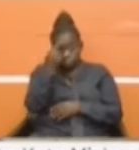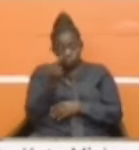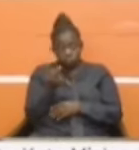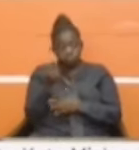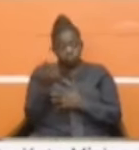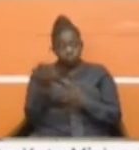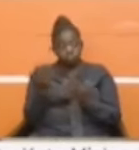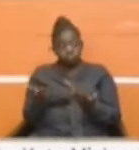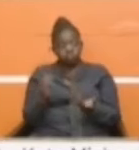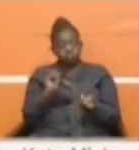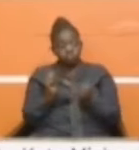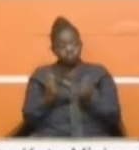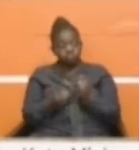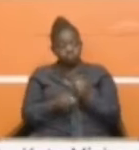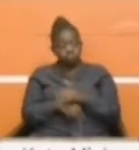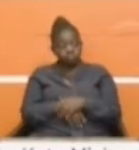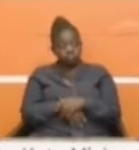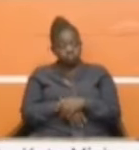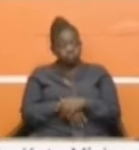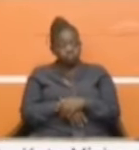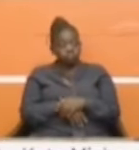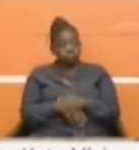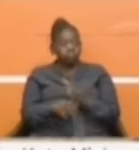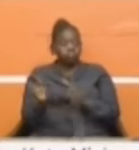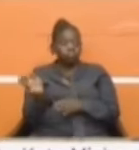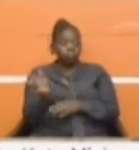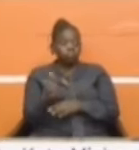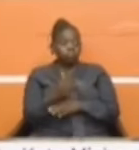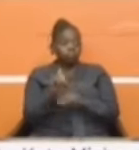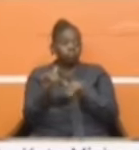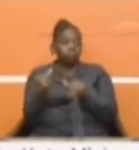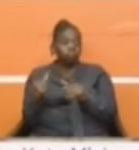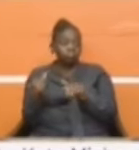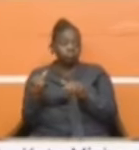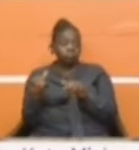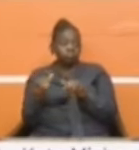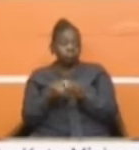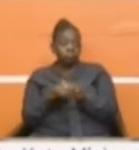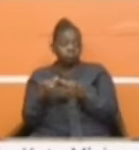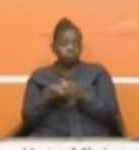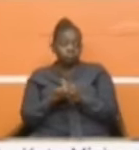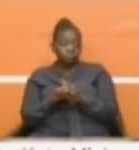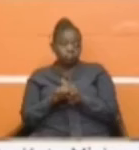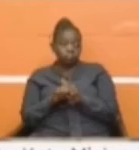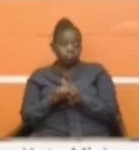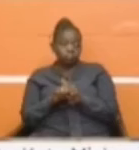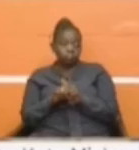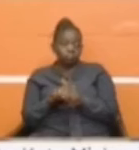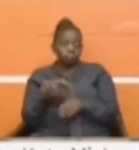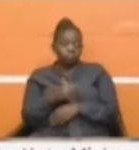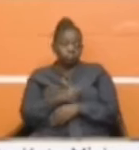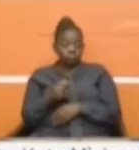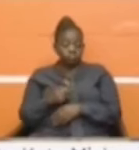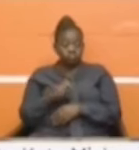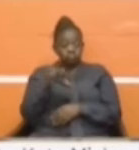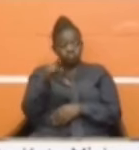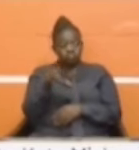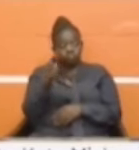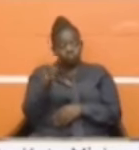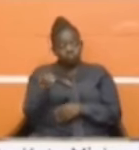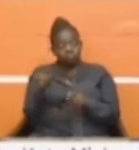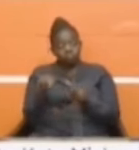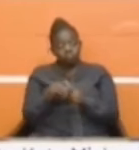bone marrow transplant. Baminisita, ba member of parliament, Mama Nabanja, Mama